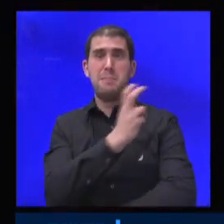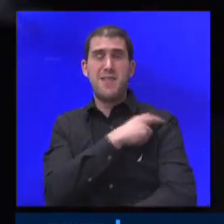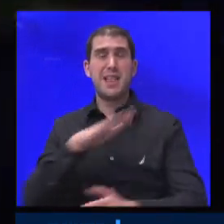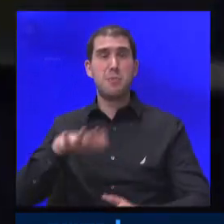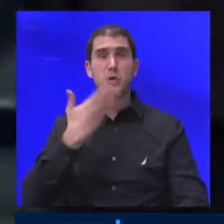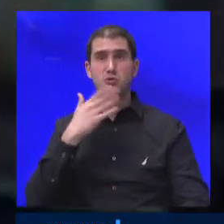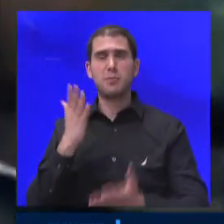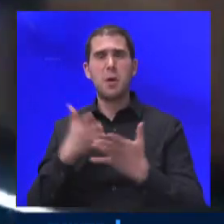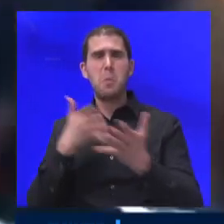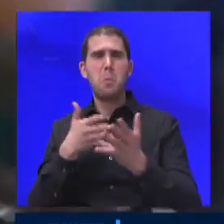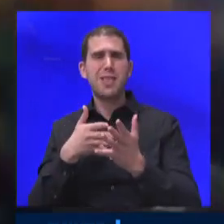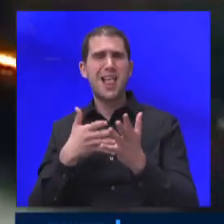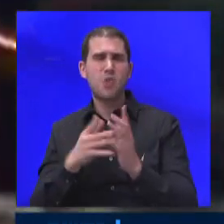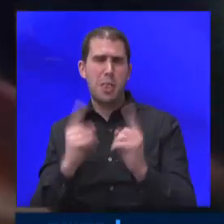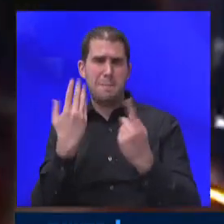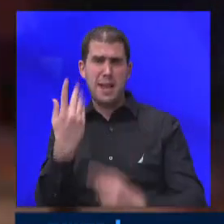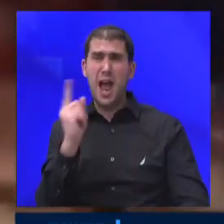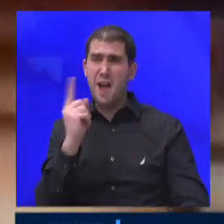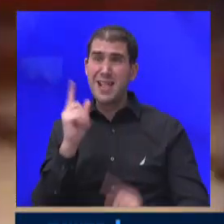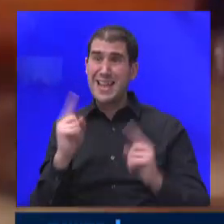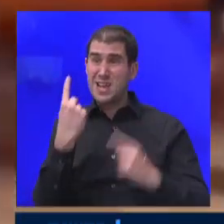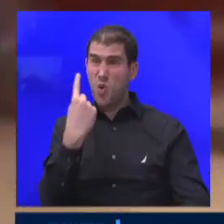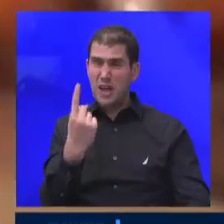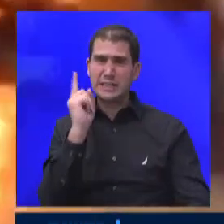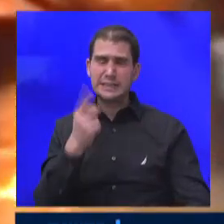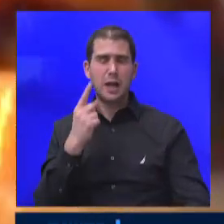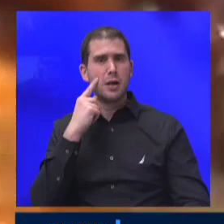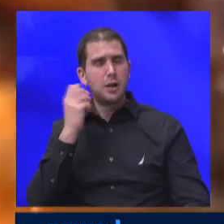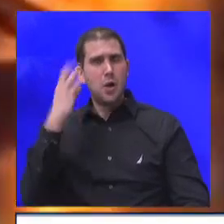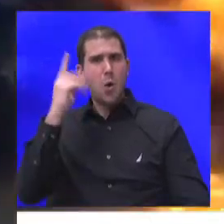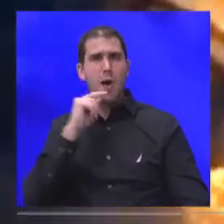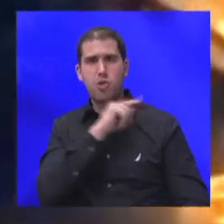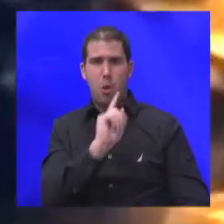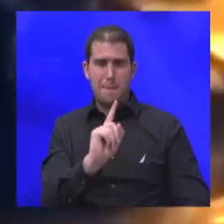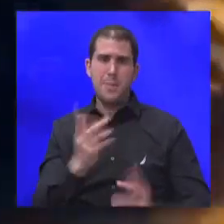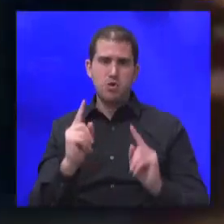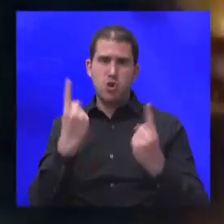המקרה, אבל האירוע הזה צריך להדליק נורה אדומה בנעשה במשטרת ירושלים.